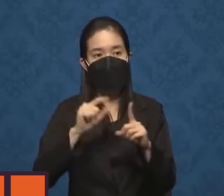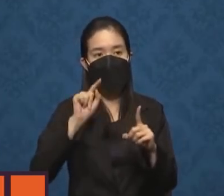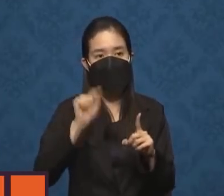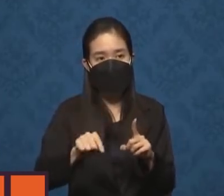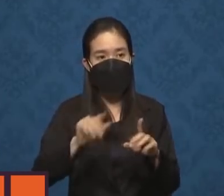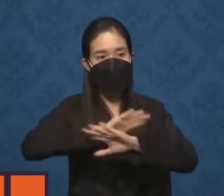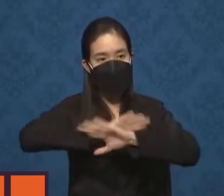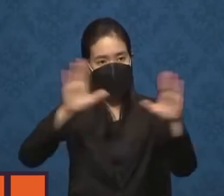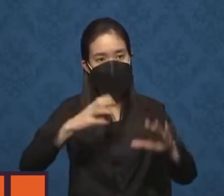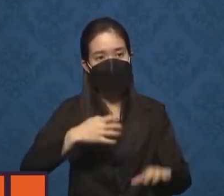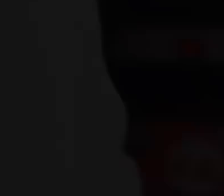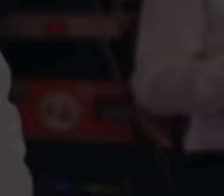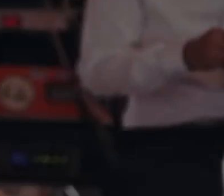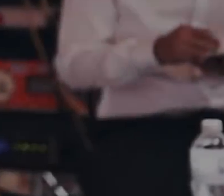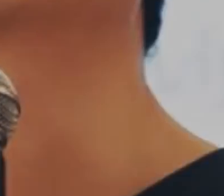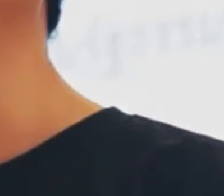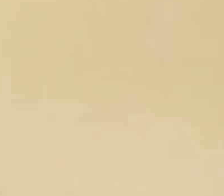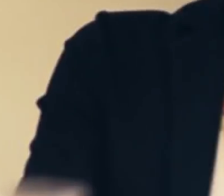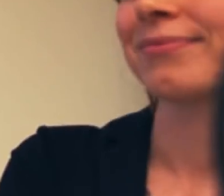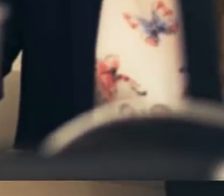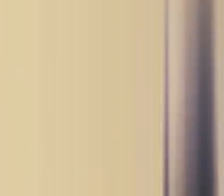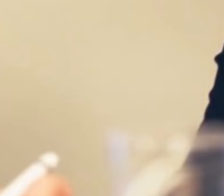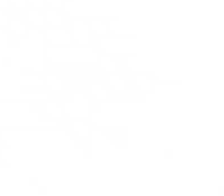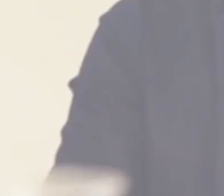ค่ะขอบคุณค่ะท่านประธาน